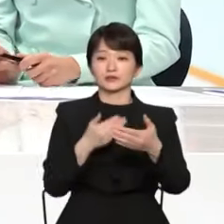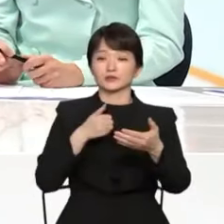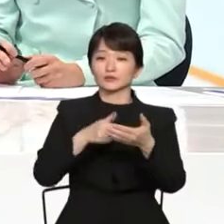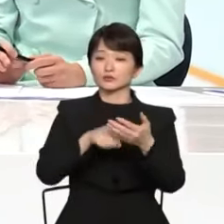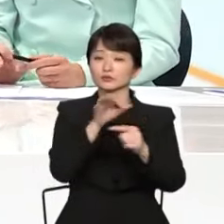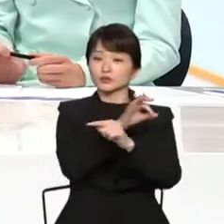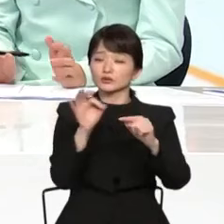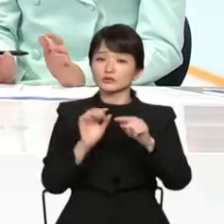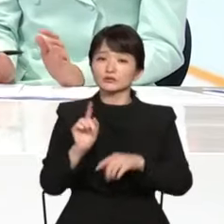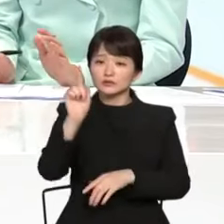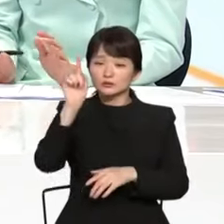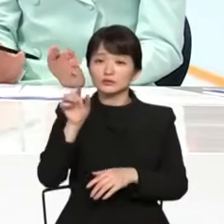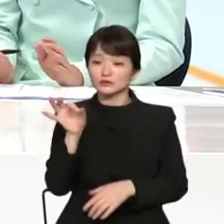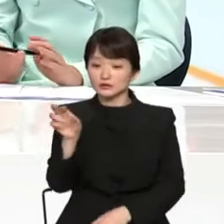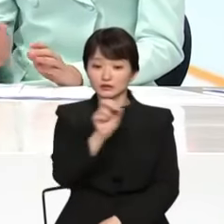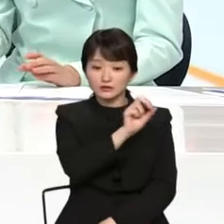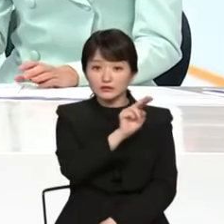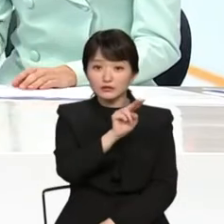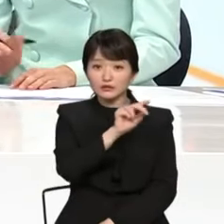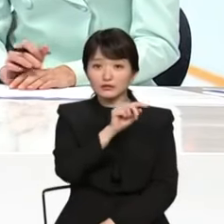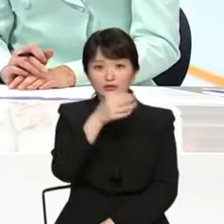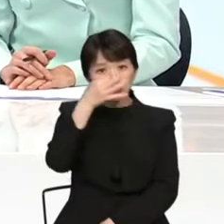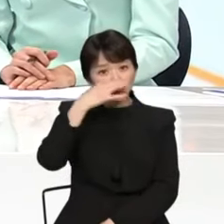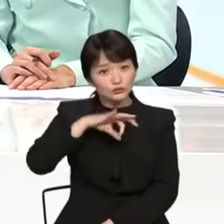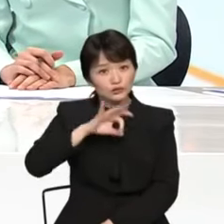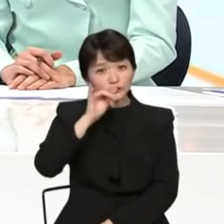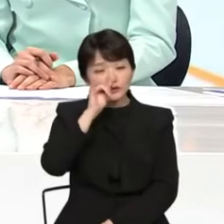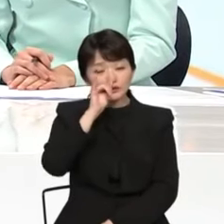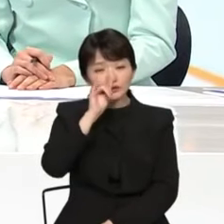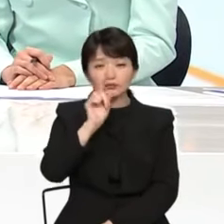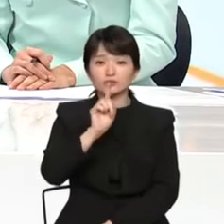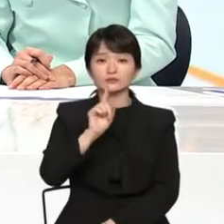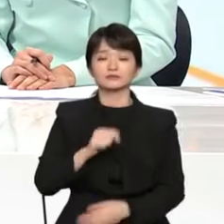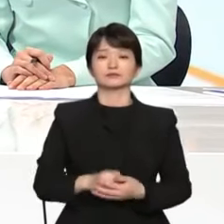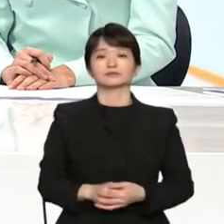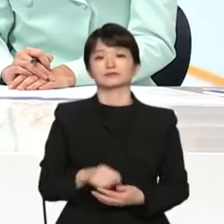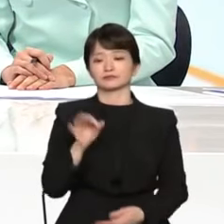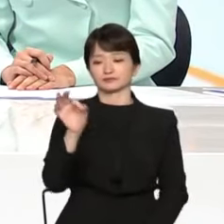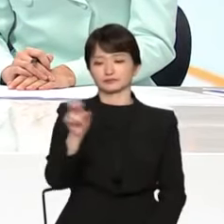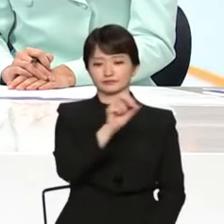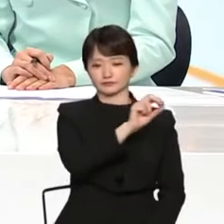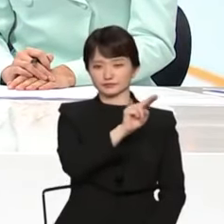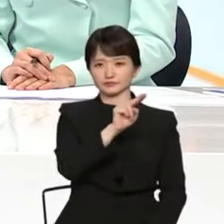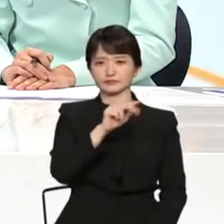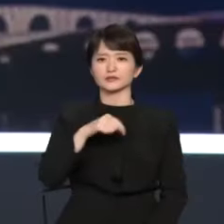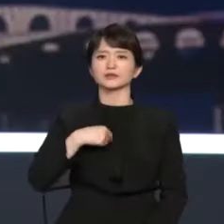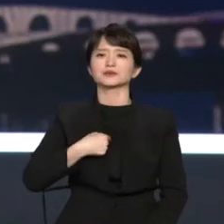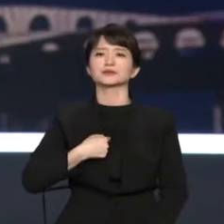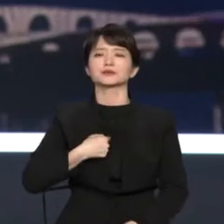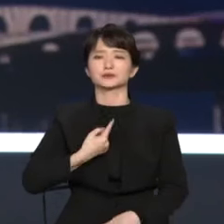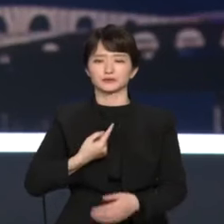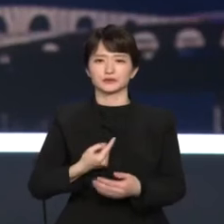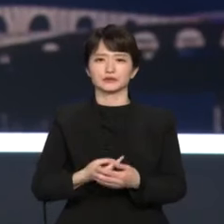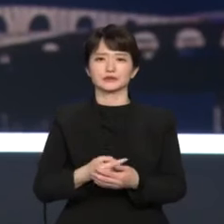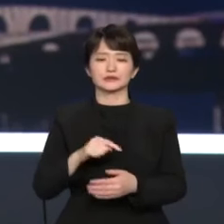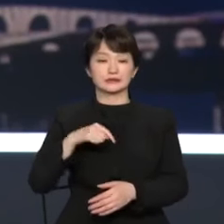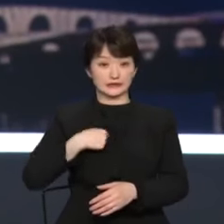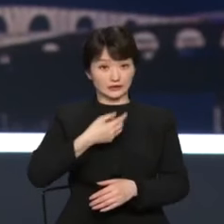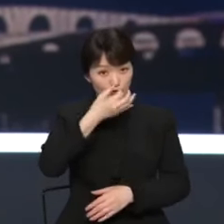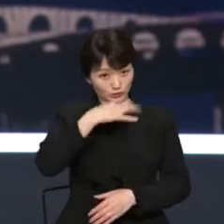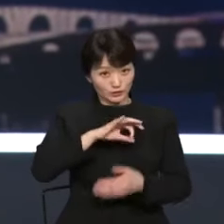투표율이 높으면 여야 뭐 어느 쪽에 유리하다 이렇게 볼 수가 있습니까? 네, 일단 여야는 서로 자신들에게 유리하다는 해석을